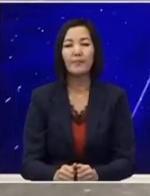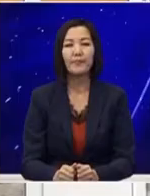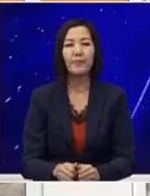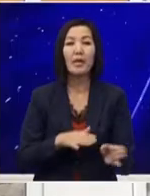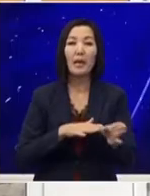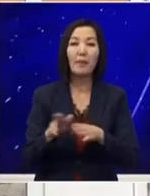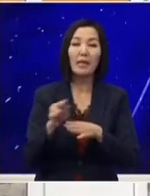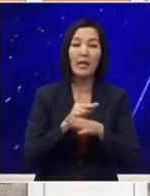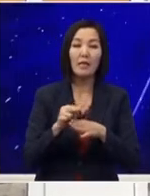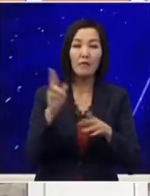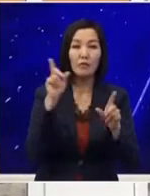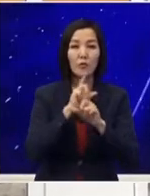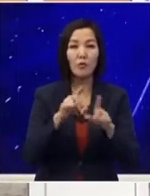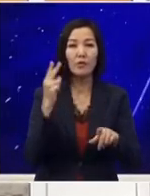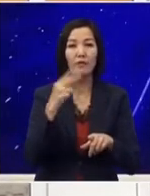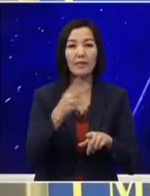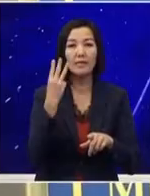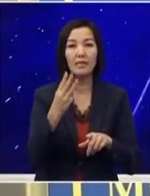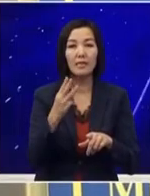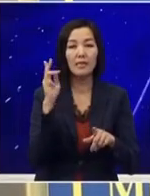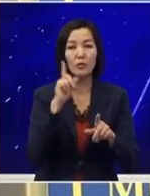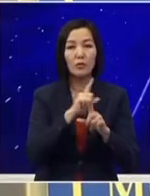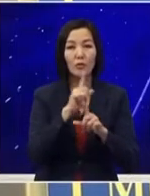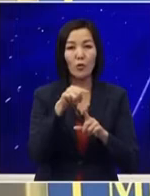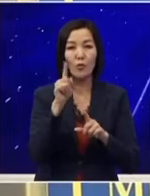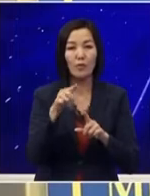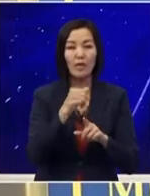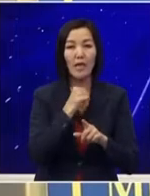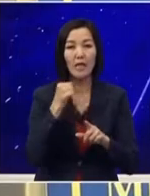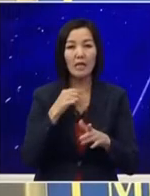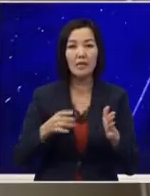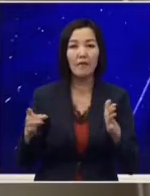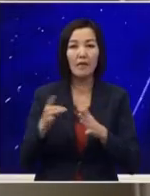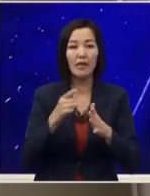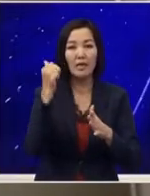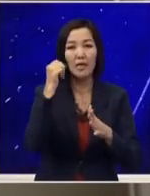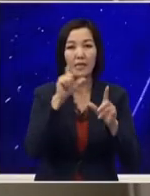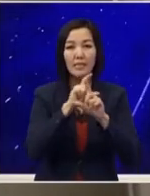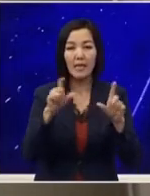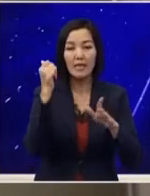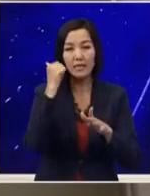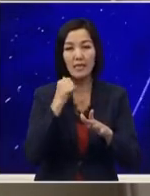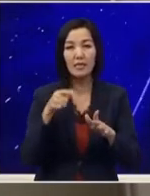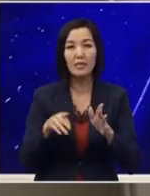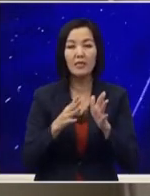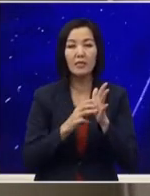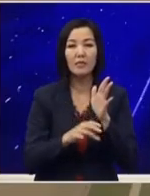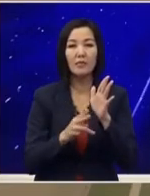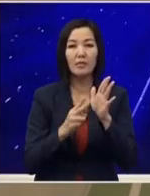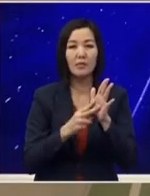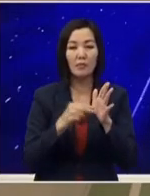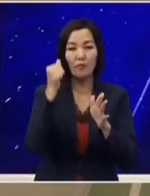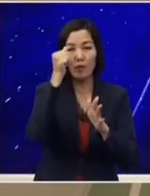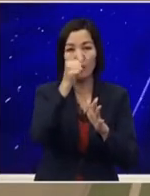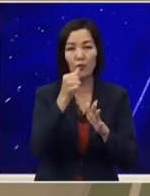Капитальный ремонт идет и в школе номер 23 села Тонкеры Талгарского района. Здание старое, 1977 года.